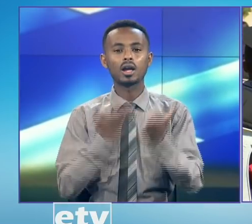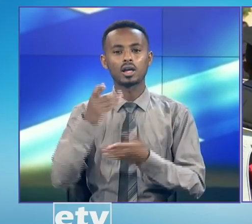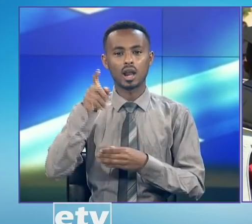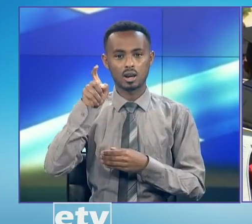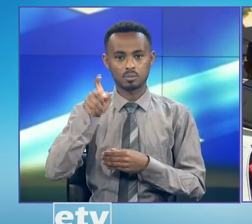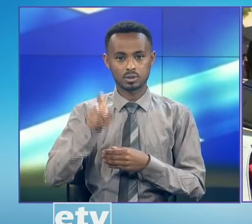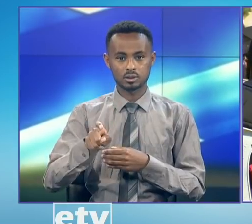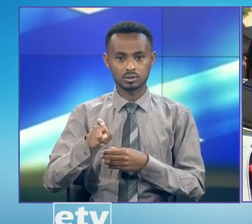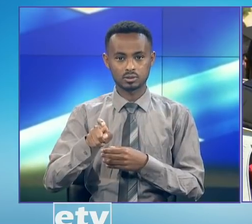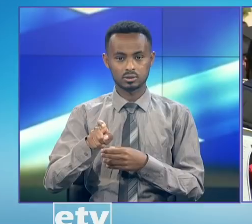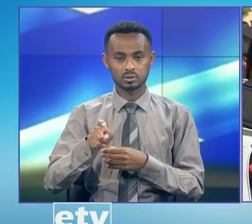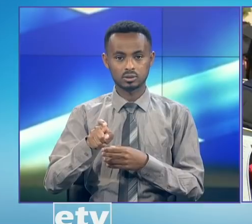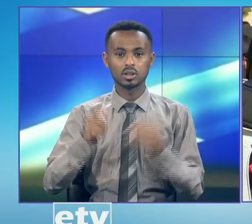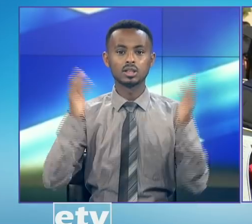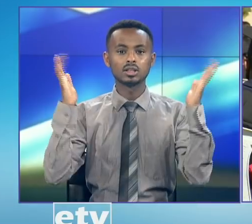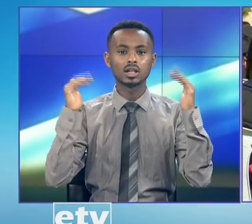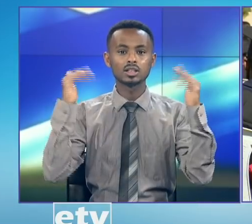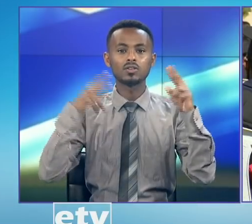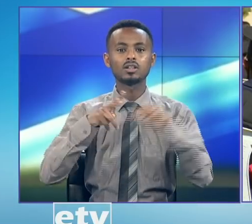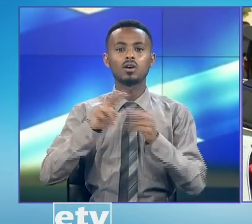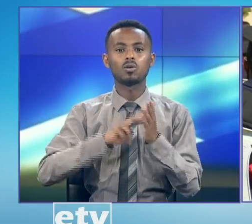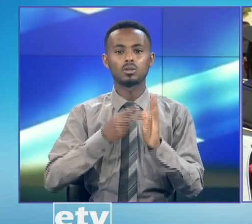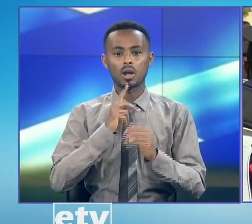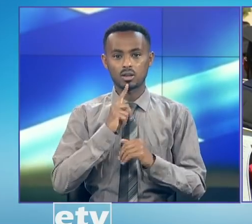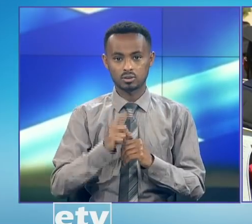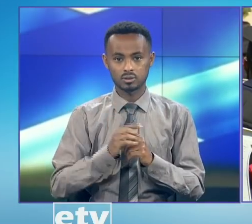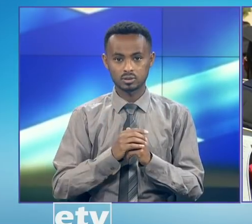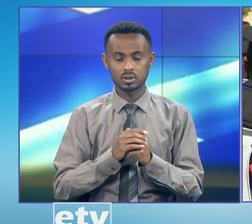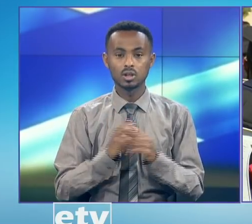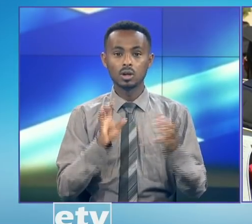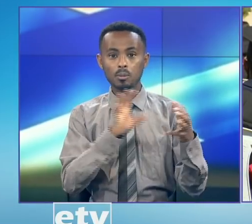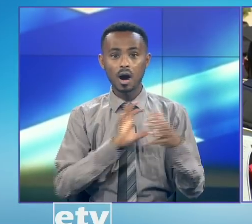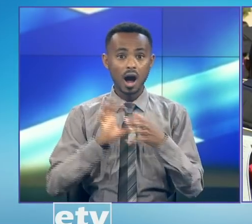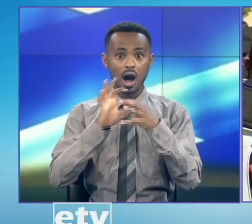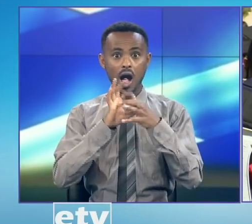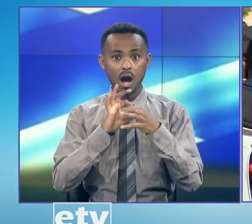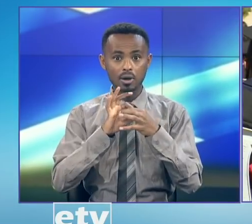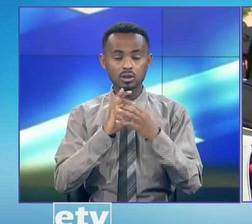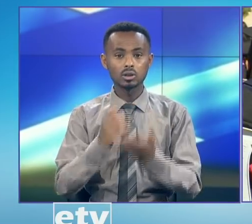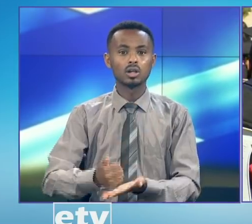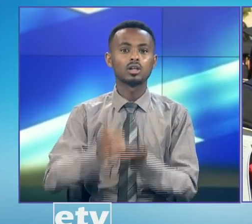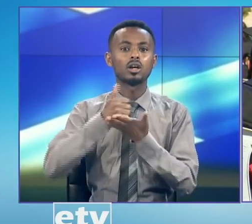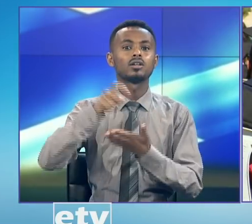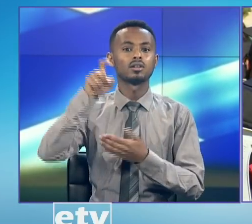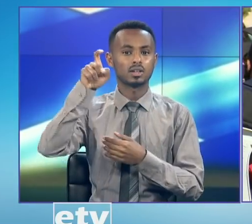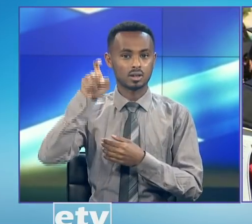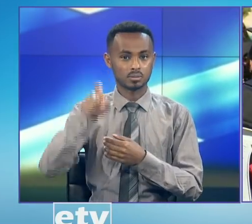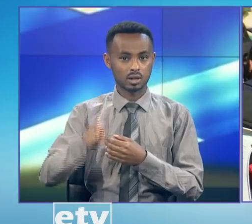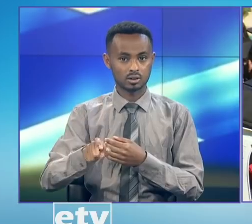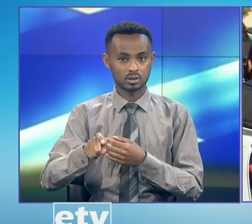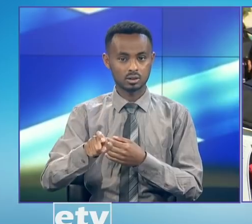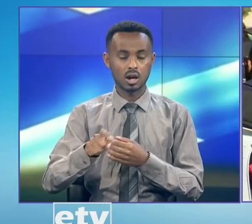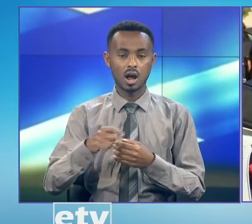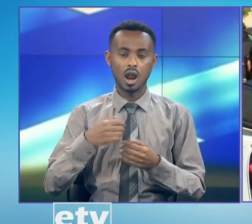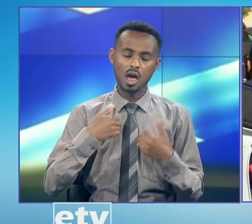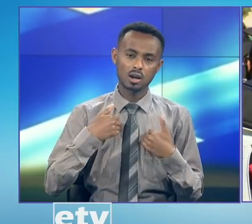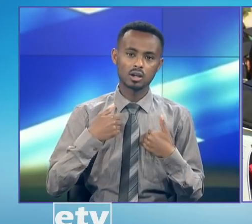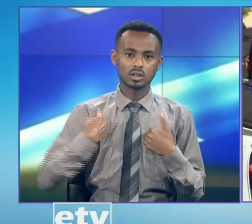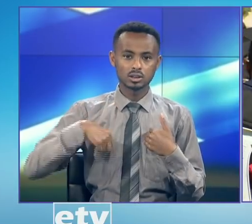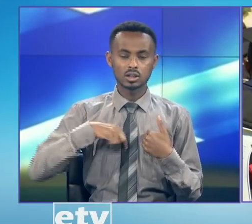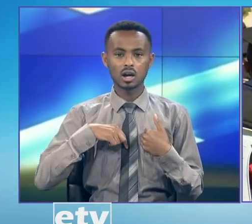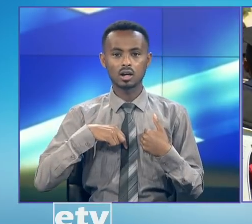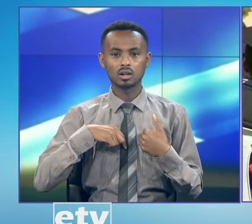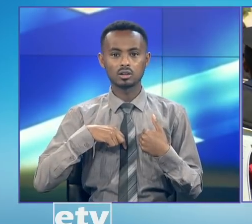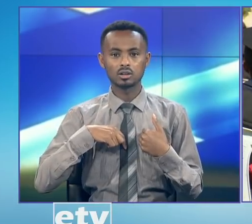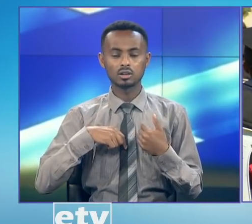አለብን። ተስፋ ሳንቆርጥ ማለት ነው። ማህበረሰቡም ሊደግፈን ይገባል። አለ አይደል እኛ